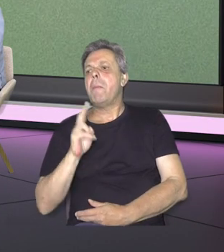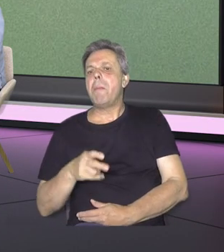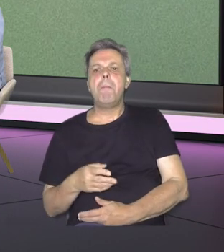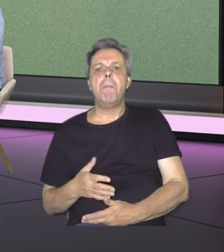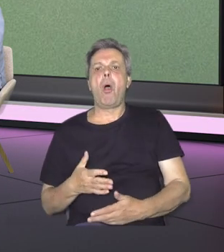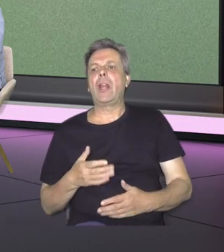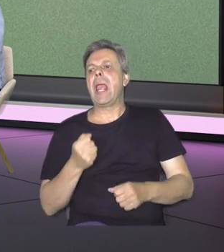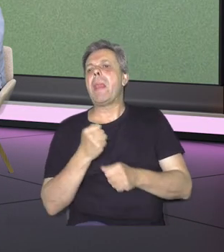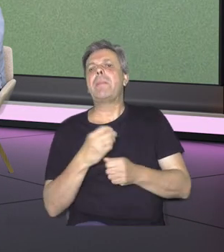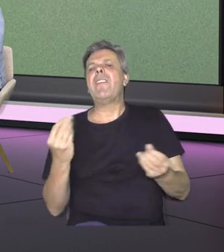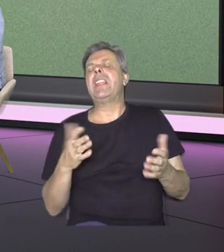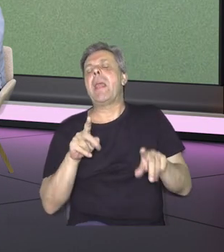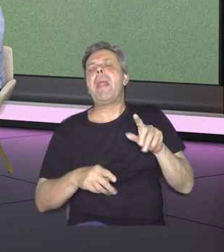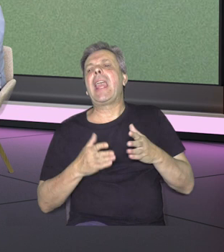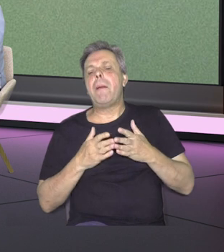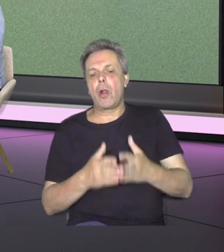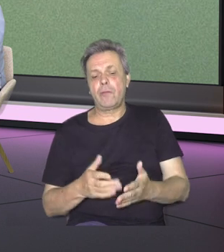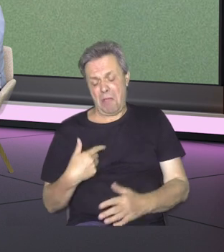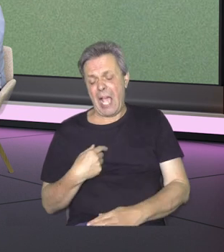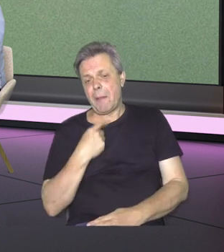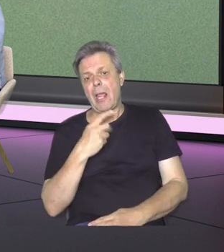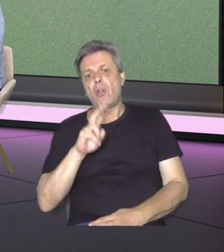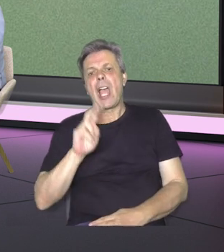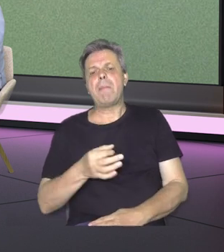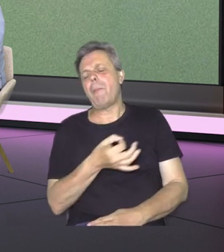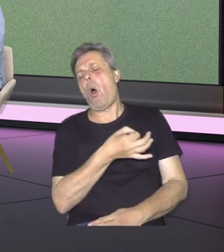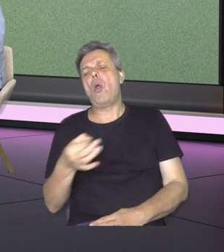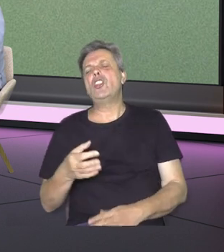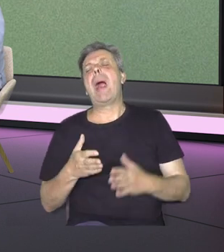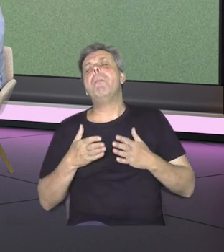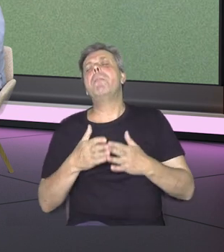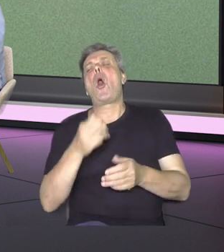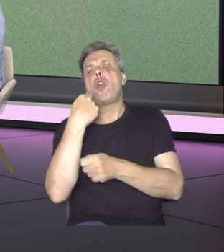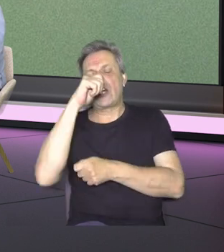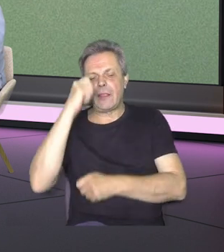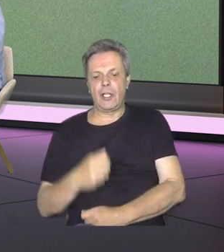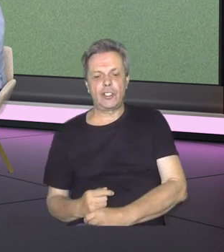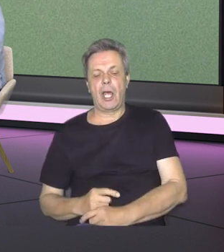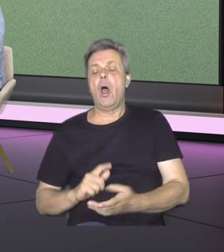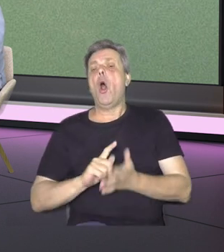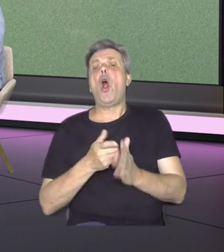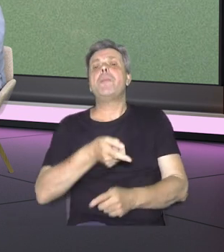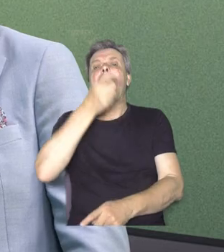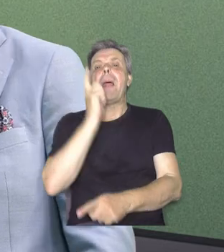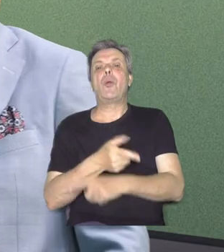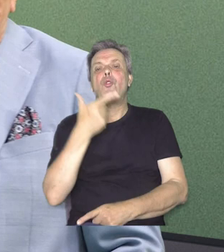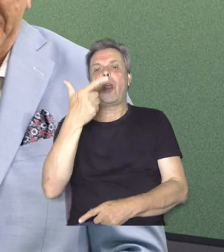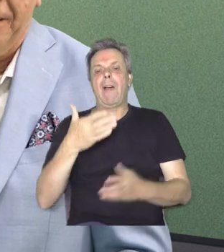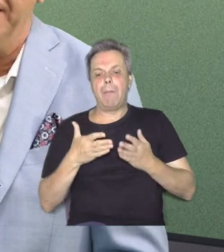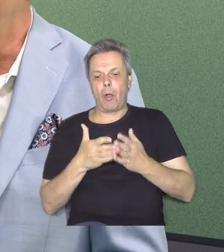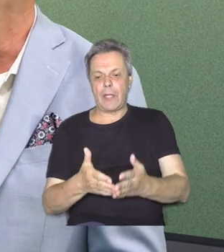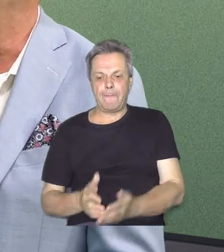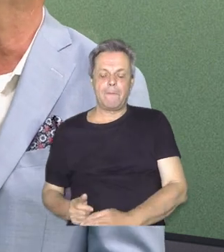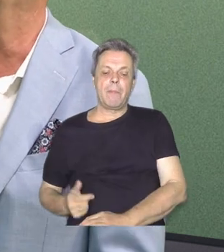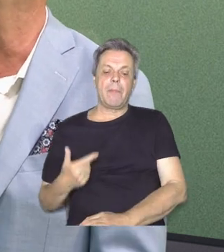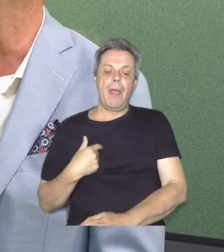mogli neke brodove tamo napraviti. Ja kažem, pa imamo sjajna brodogradilišta. Odmah je dva broda naručio. Bravo.